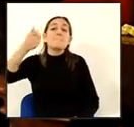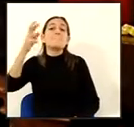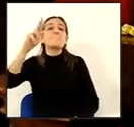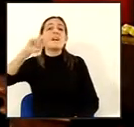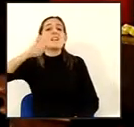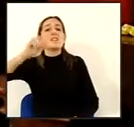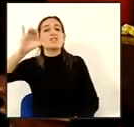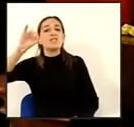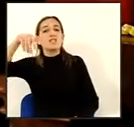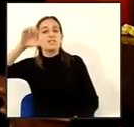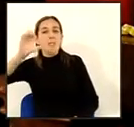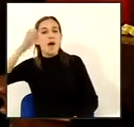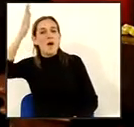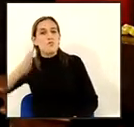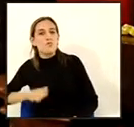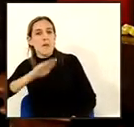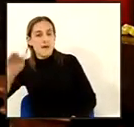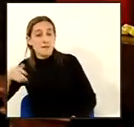més. I crec que aquí hi estaríem quasi bé tots,